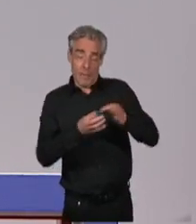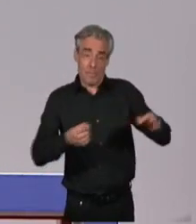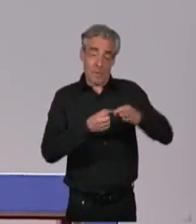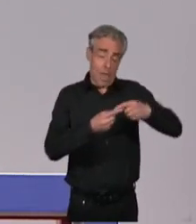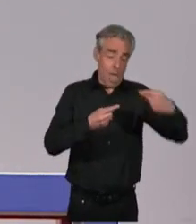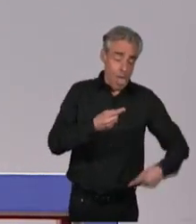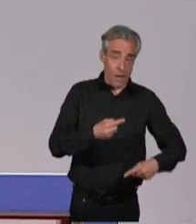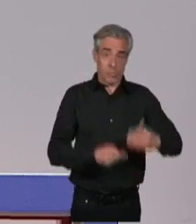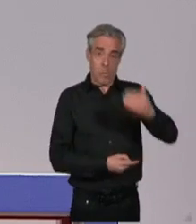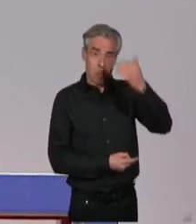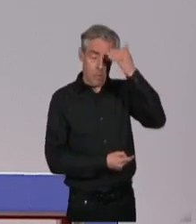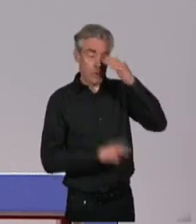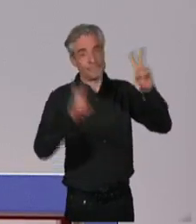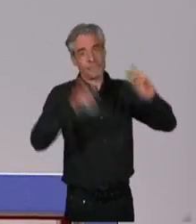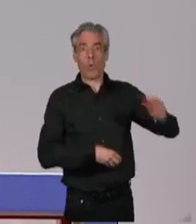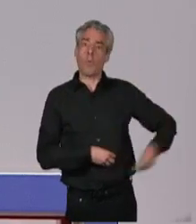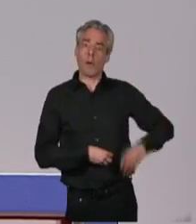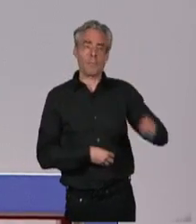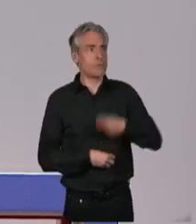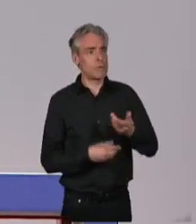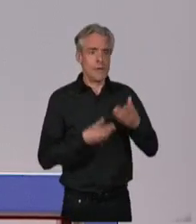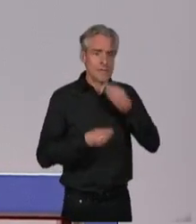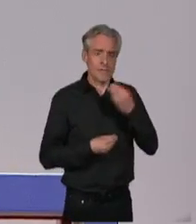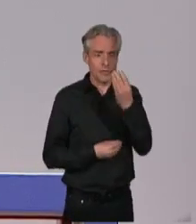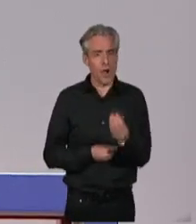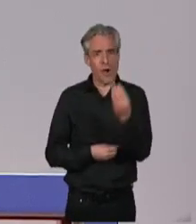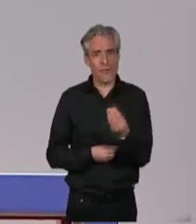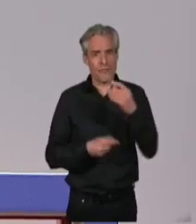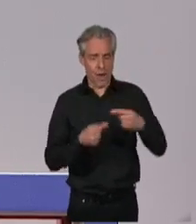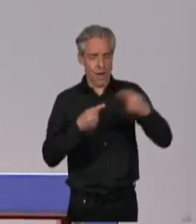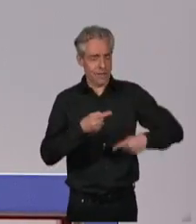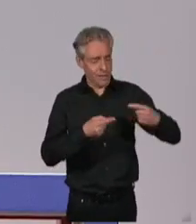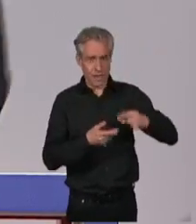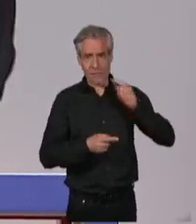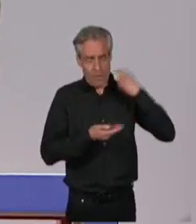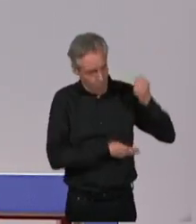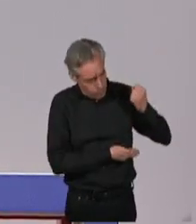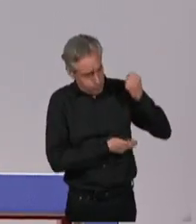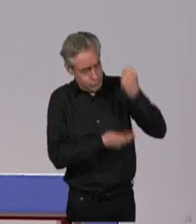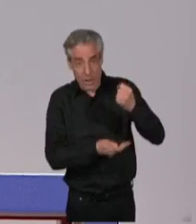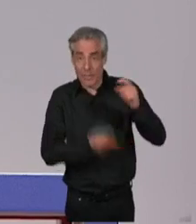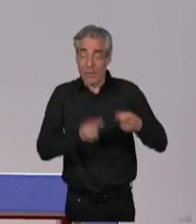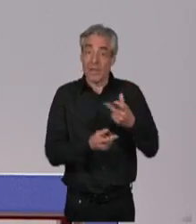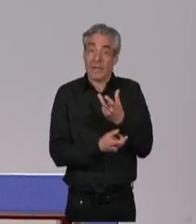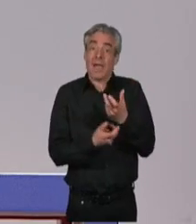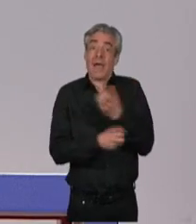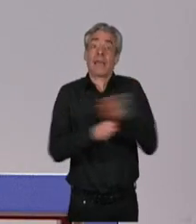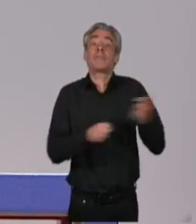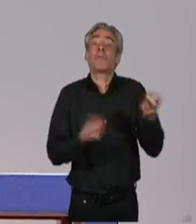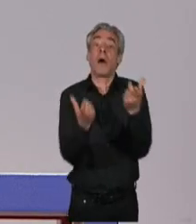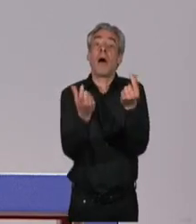est moralement coupable d'exposer ses enfants au risque de la faillite.